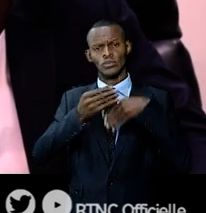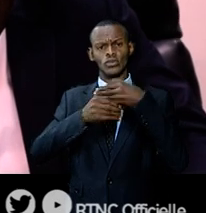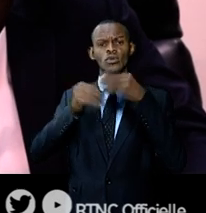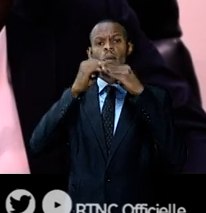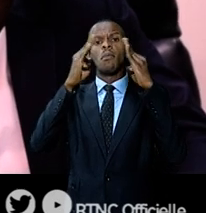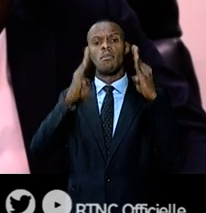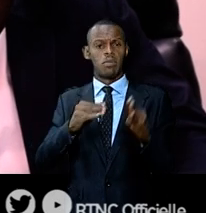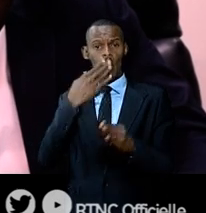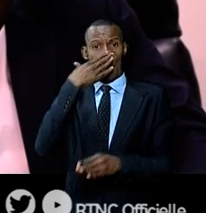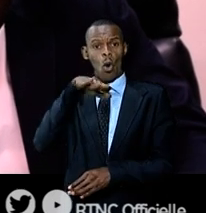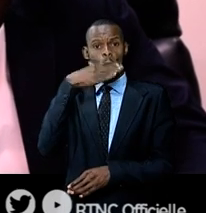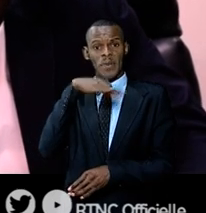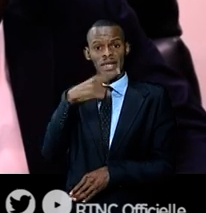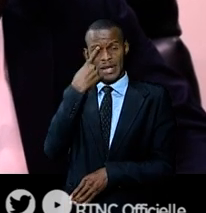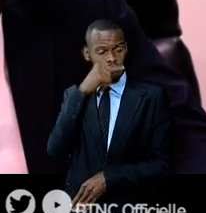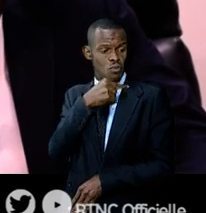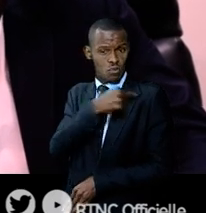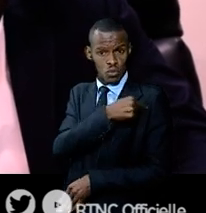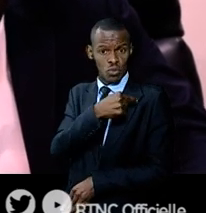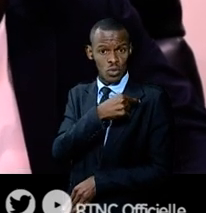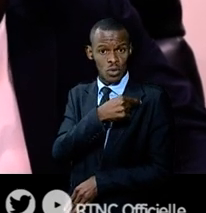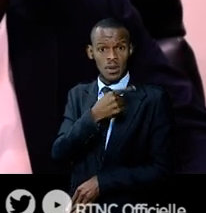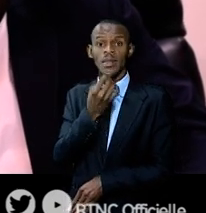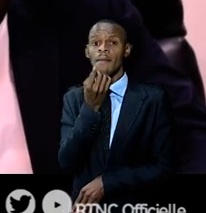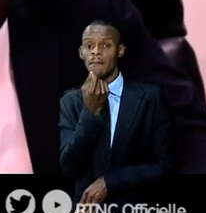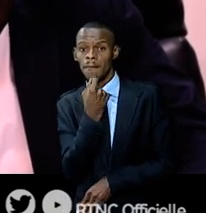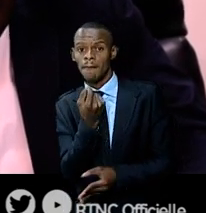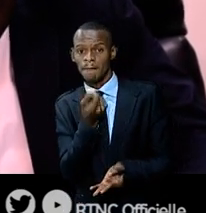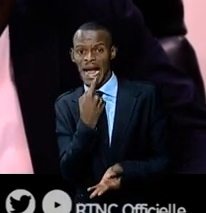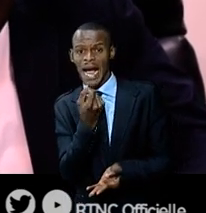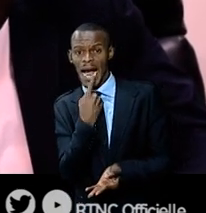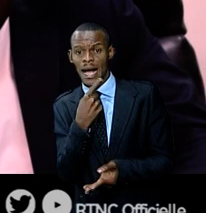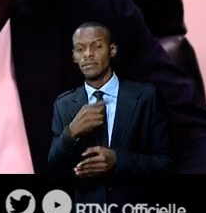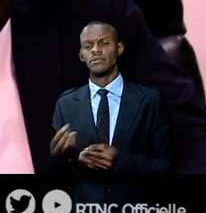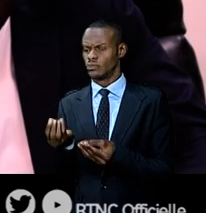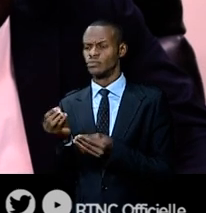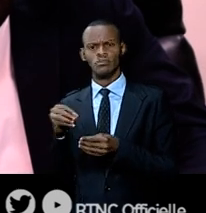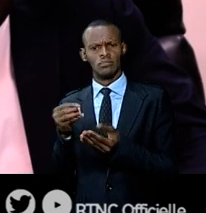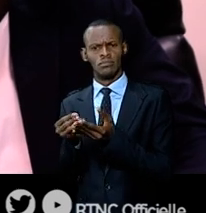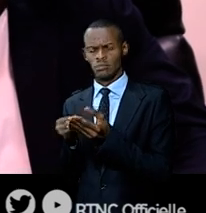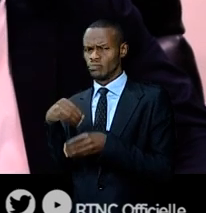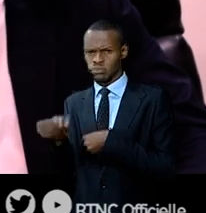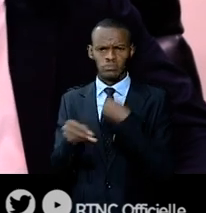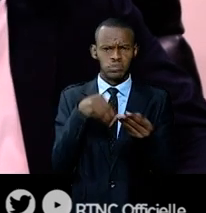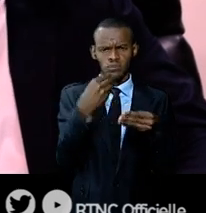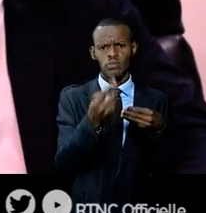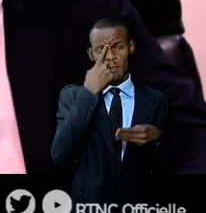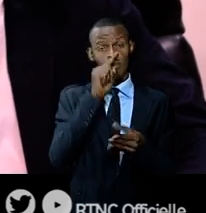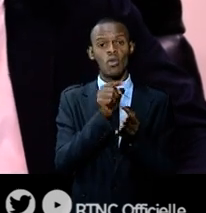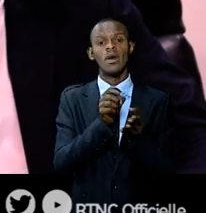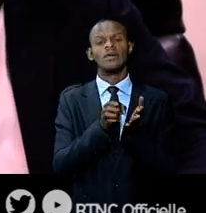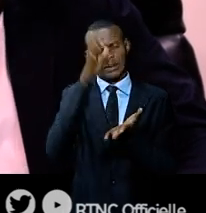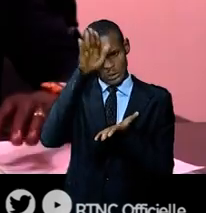problématique des épizooties en général et de la rage en particulier qui se pose avec acuité dans nos